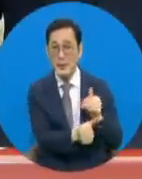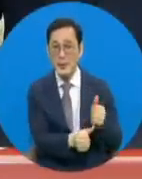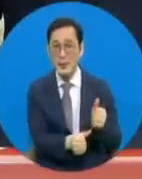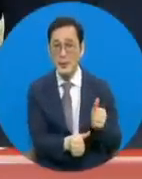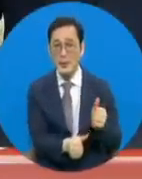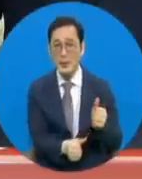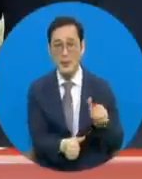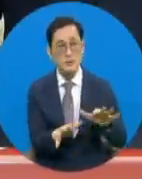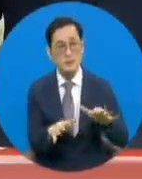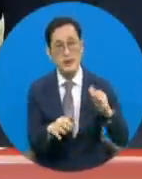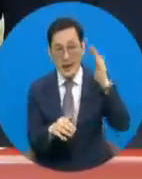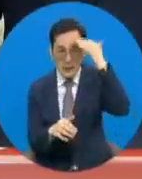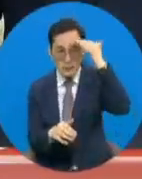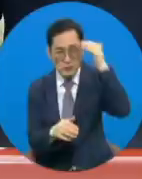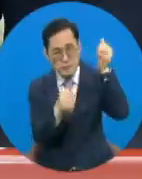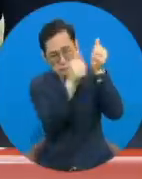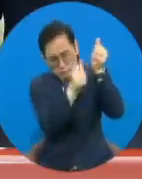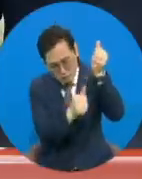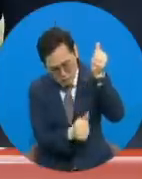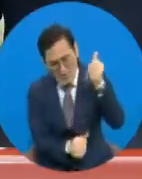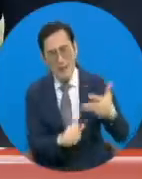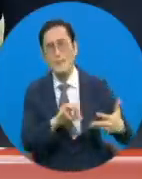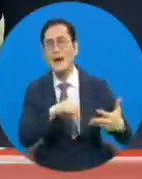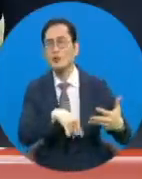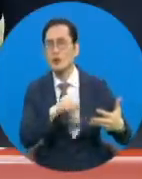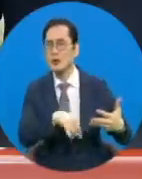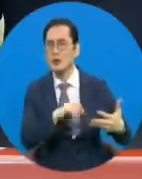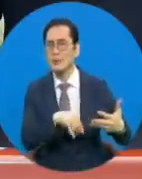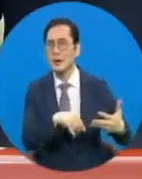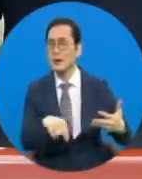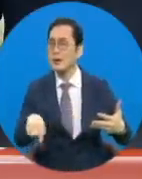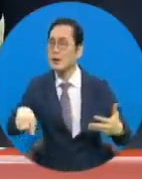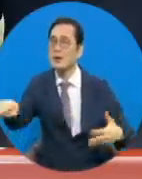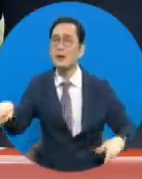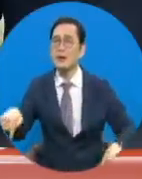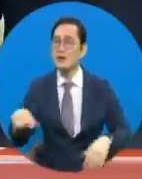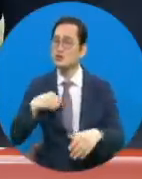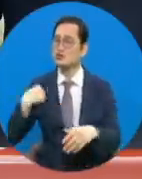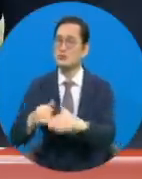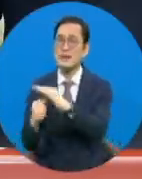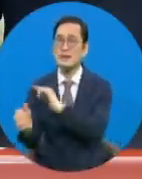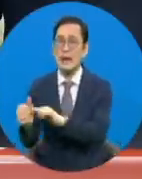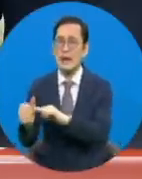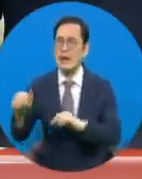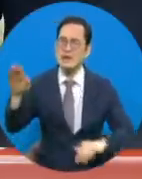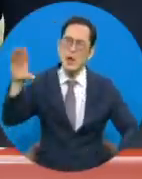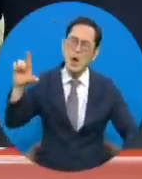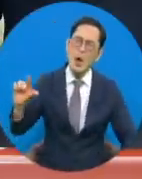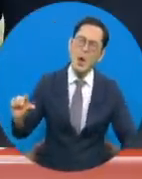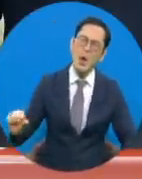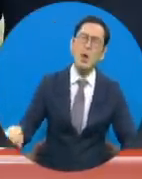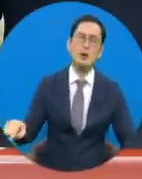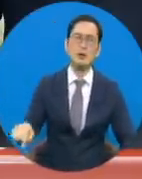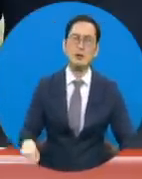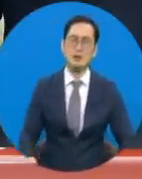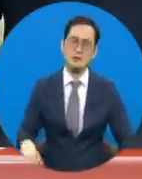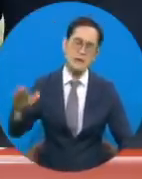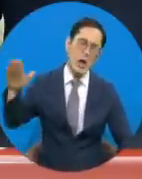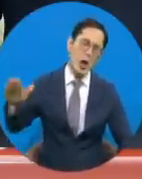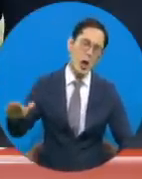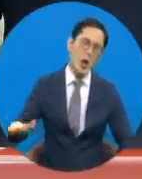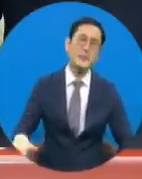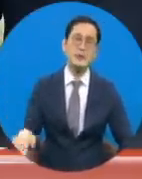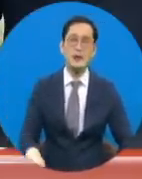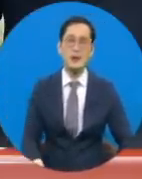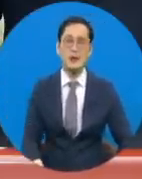8위 정도 되지 않습니까? 중국 대사는요 거의 국장급이에요. 국정원이 마치 야당 대표를 소환해서